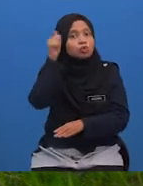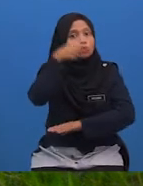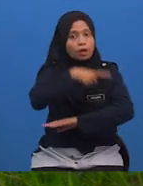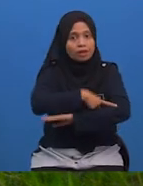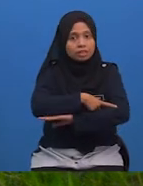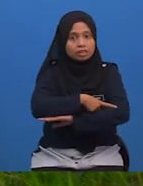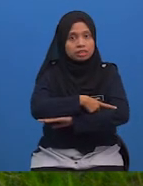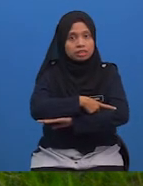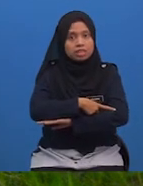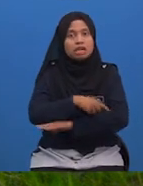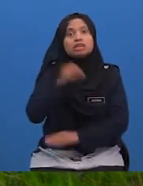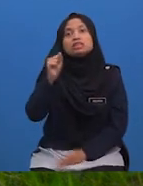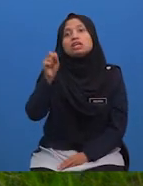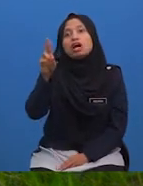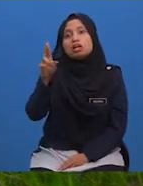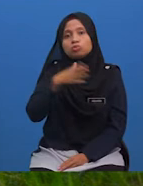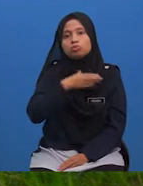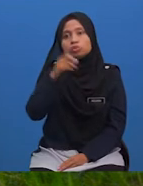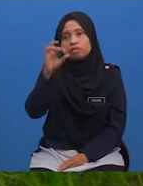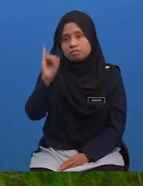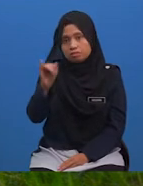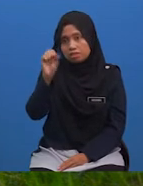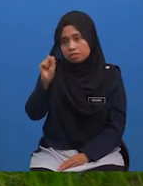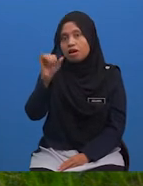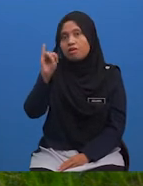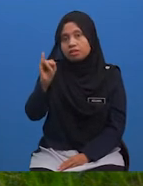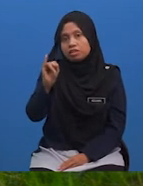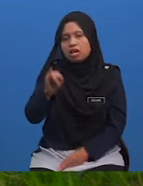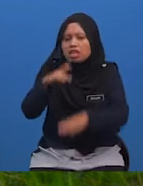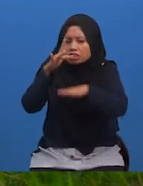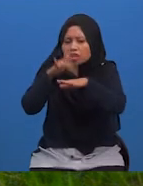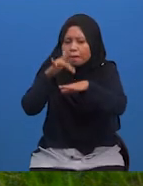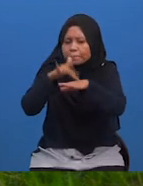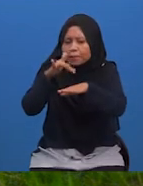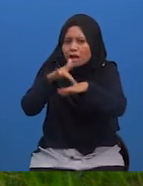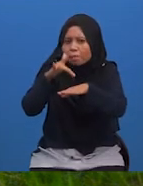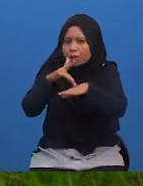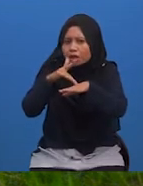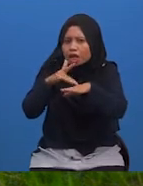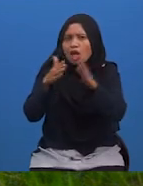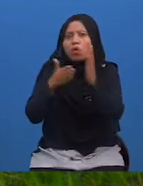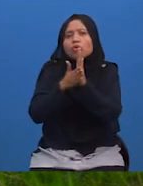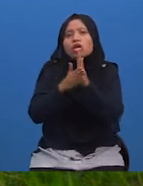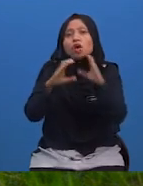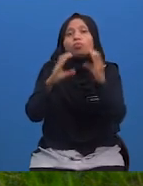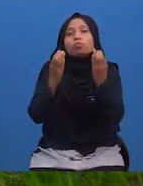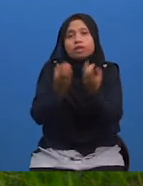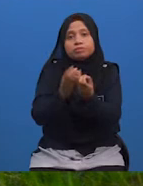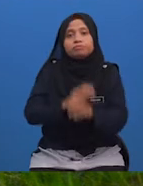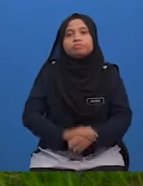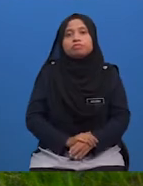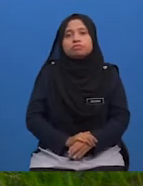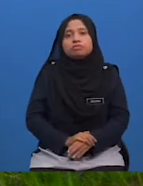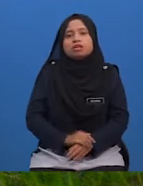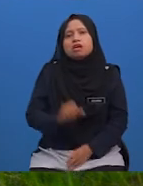hari, Sang Ranggu dan Ranggi kedengaran nama mereka diseru oleh kumpulannya.